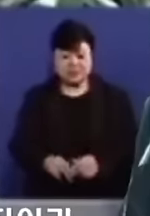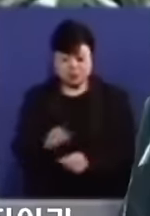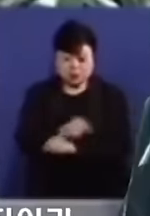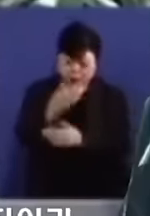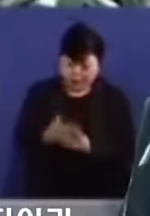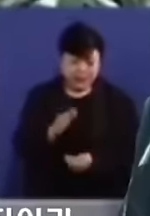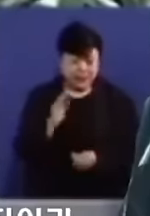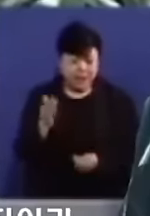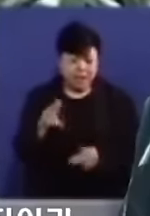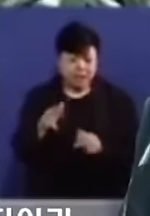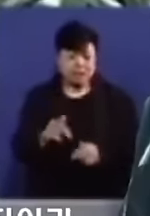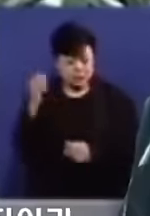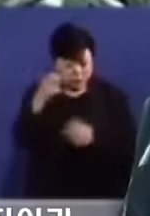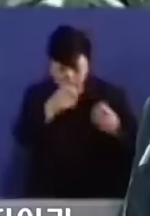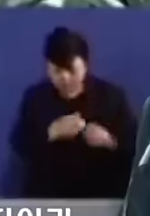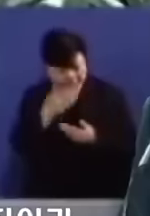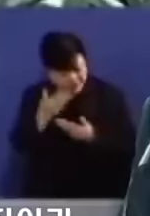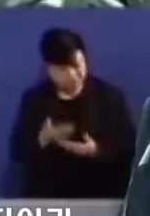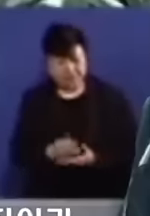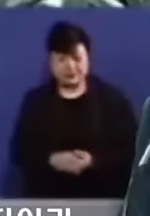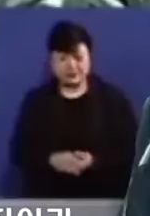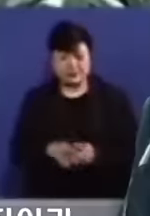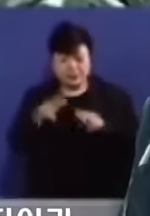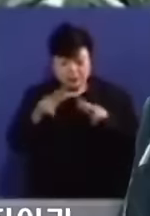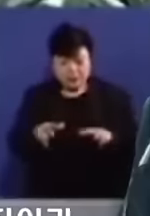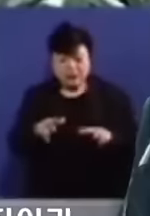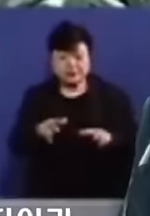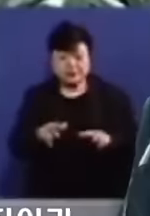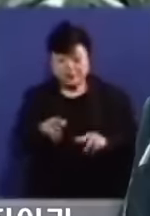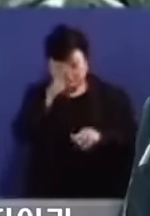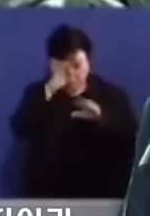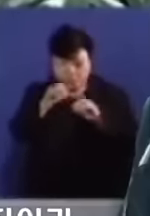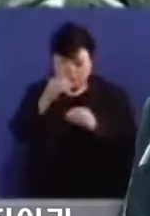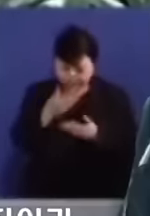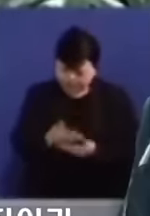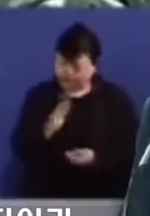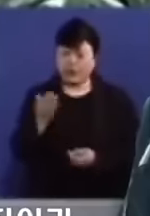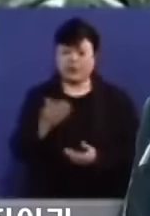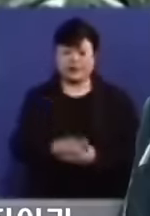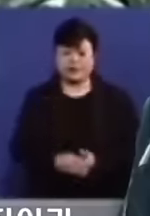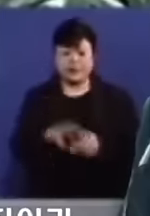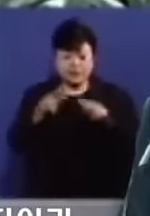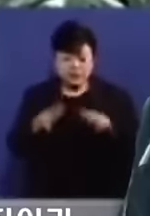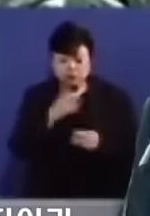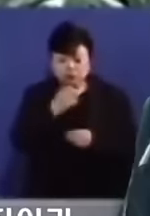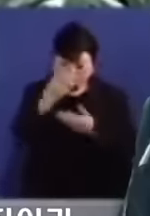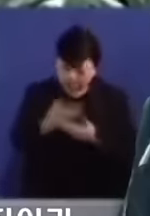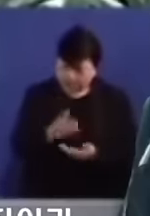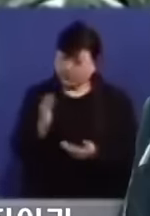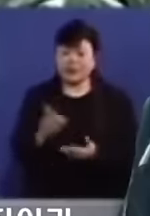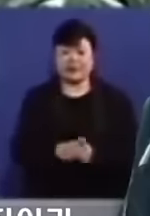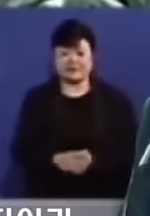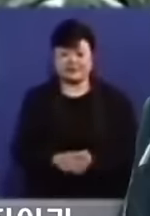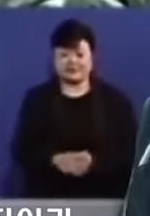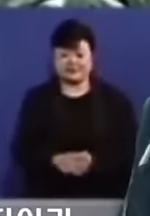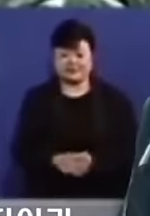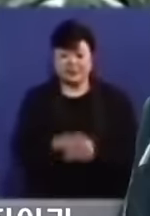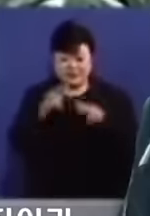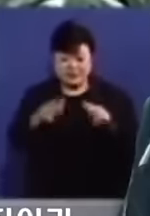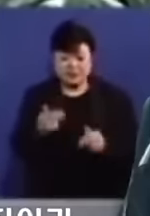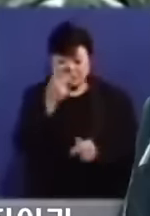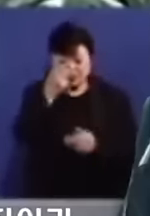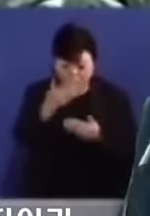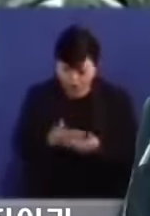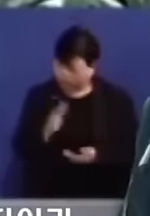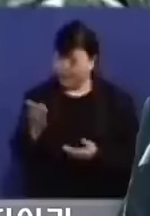되겠다, 지금 성령 받아야 되겠다, 지금 변화해야 되겠고, 지금 축복받아야 되겠고, 지금